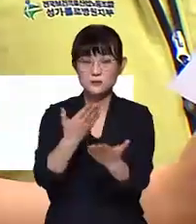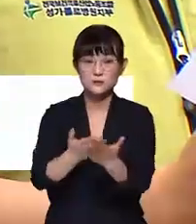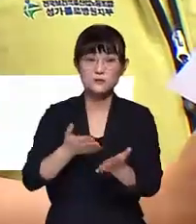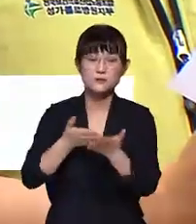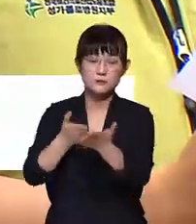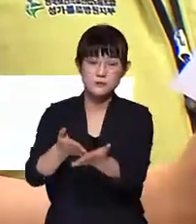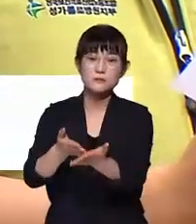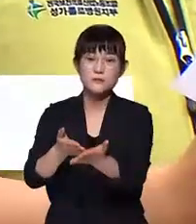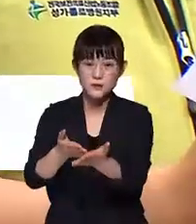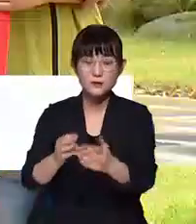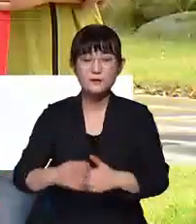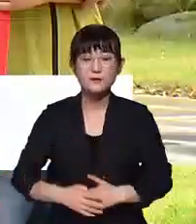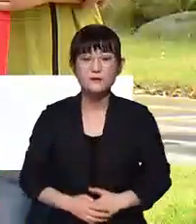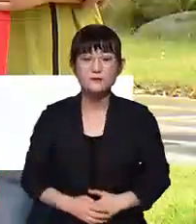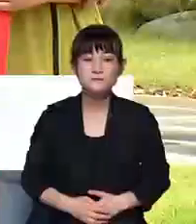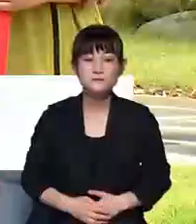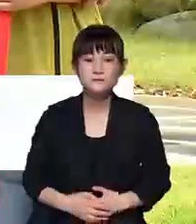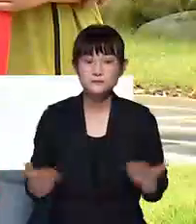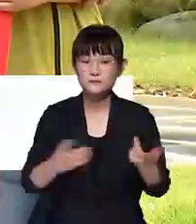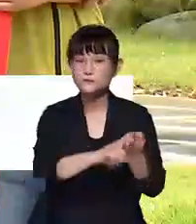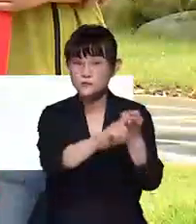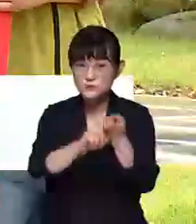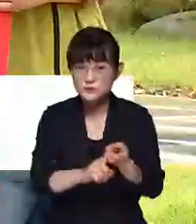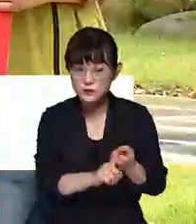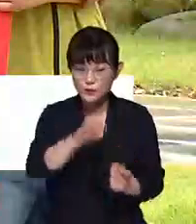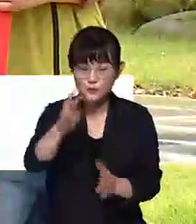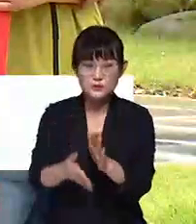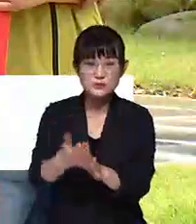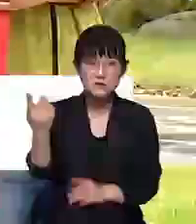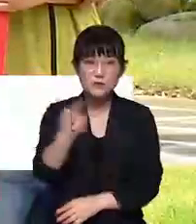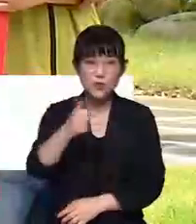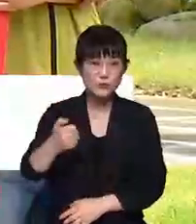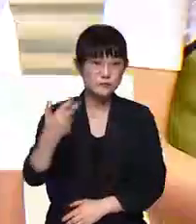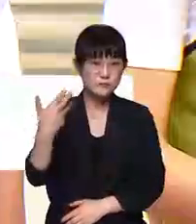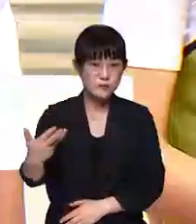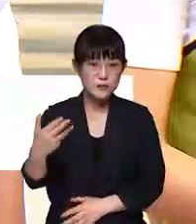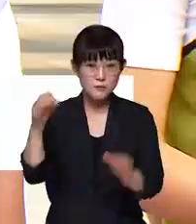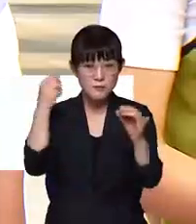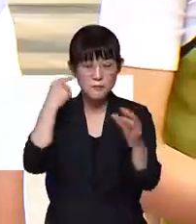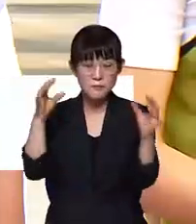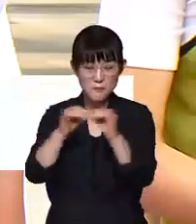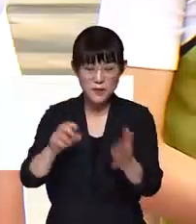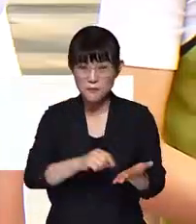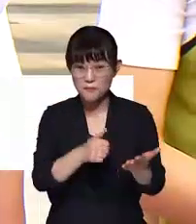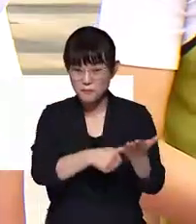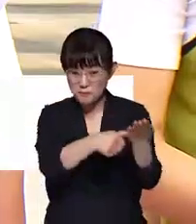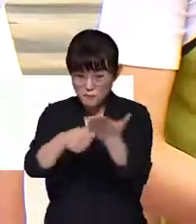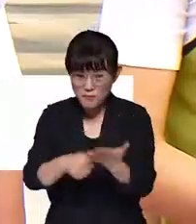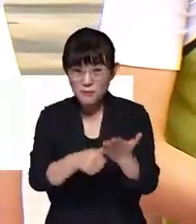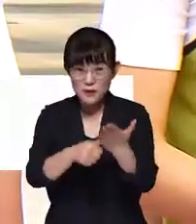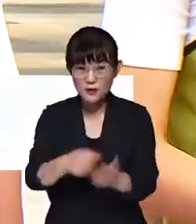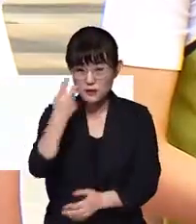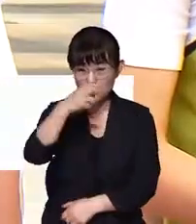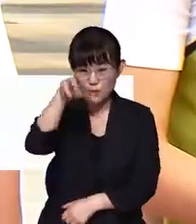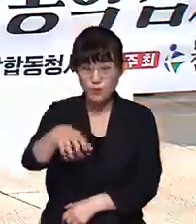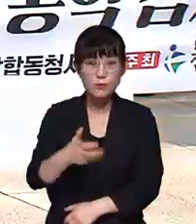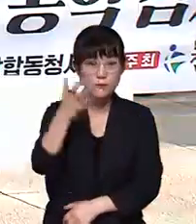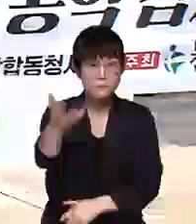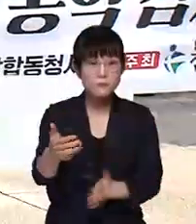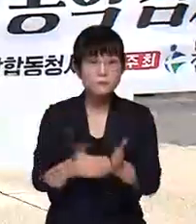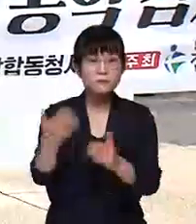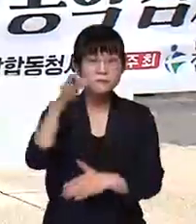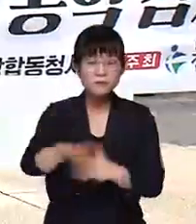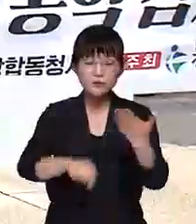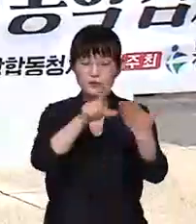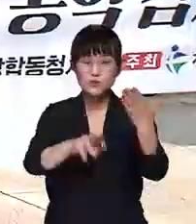한다고 주장했습니다. 의료노조는 지난달 광주시민 1,058명의 연설을 받아 감사원에 청구서를 제출했지만